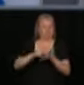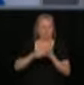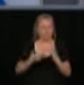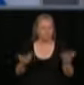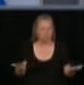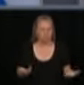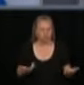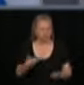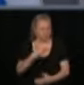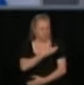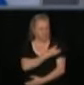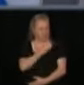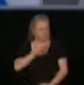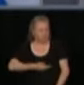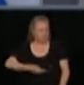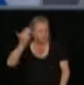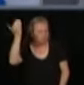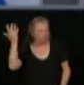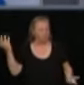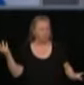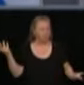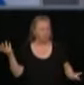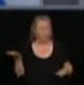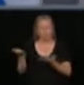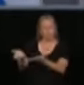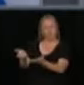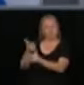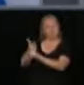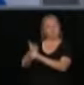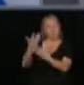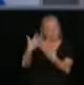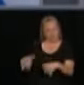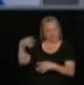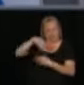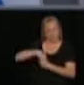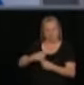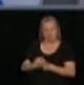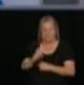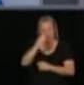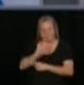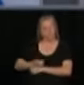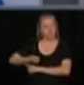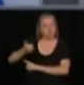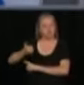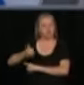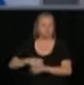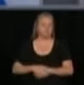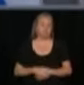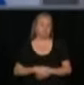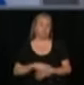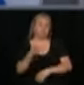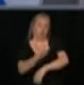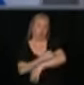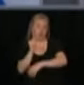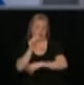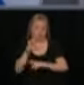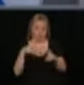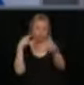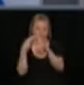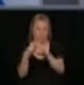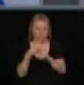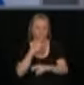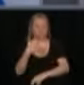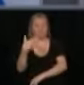sont des gens qui sont plus à risque? Absolument pas. Le vaccin fonctionne très bien. Il n'est pas parfait à 100 %